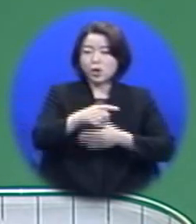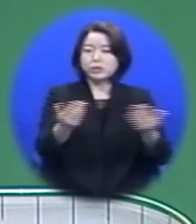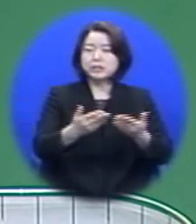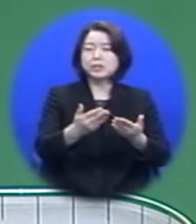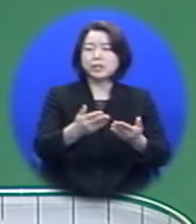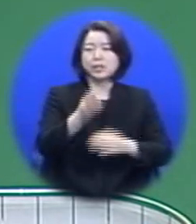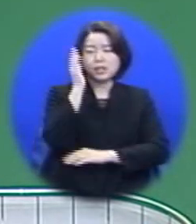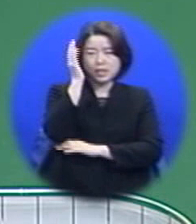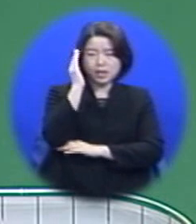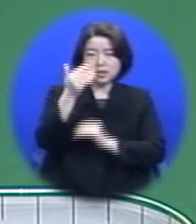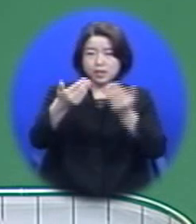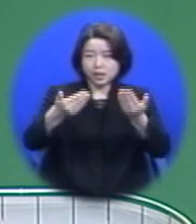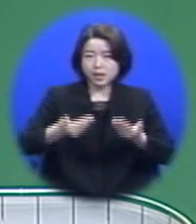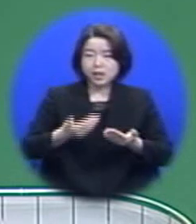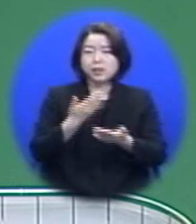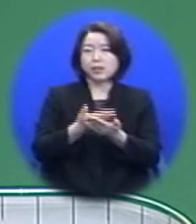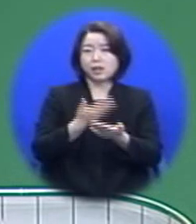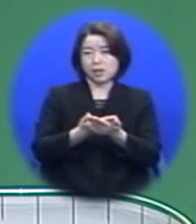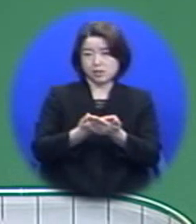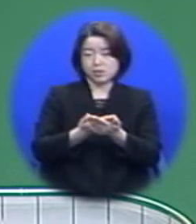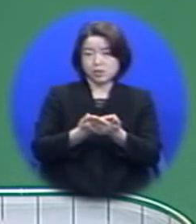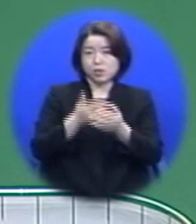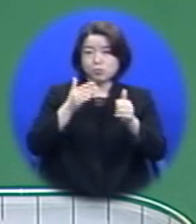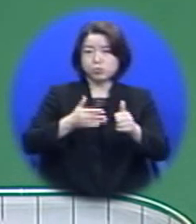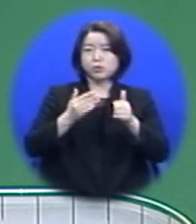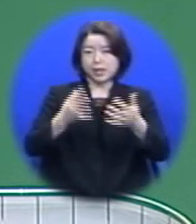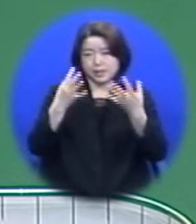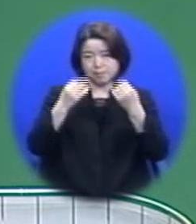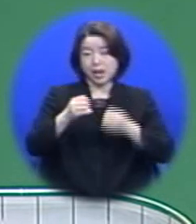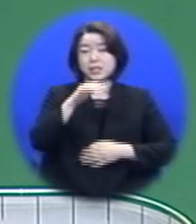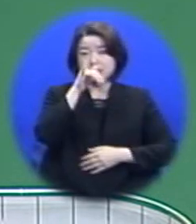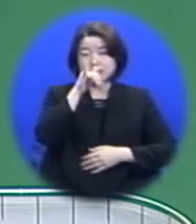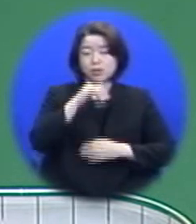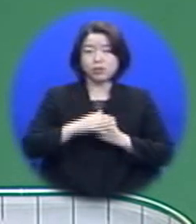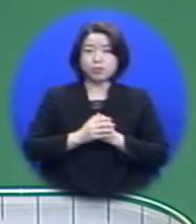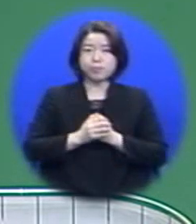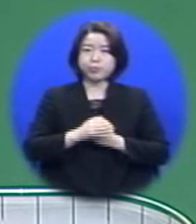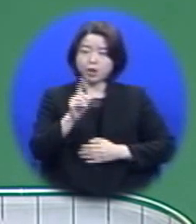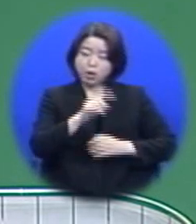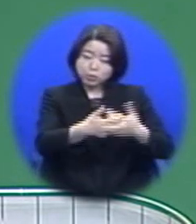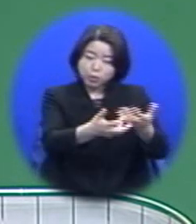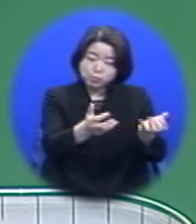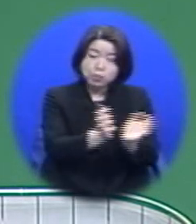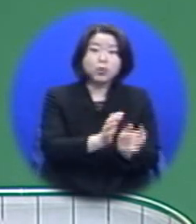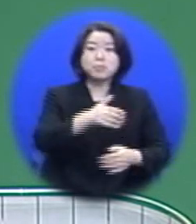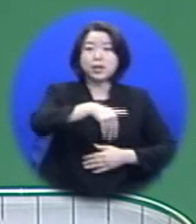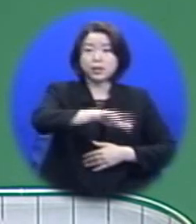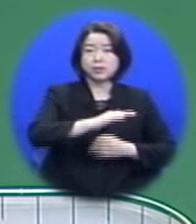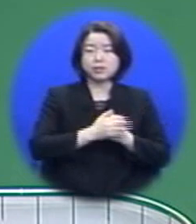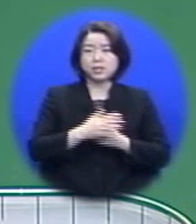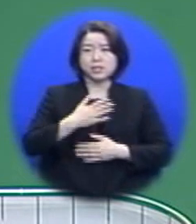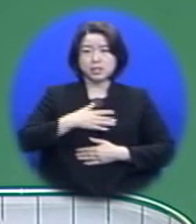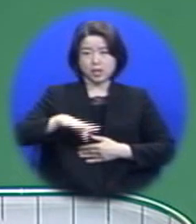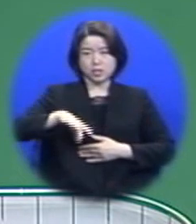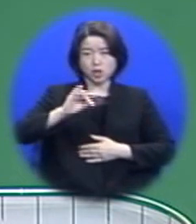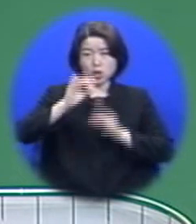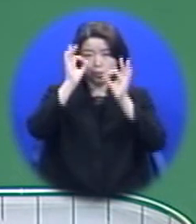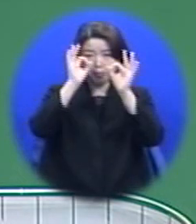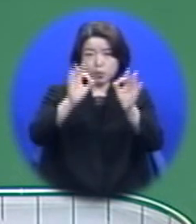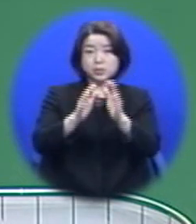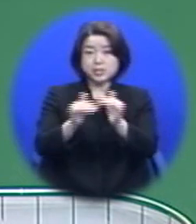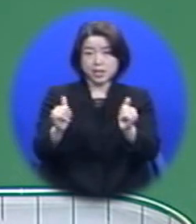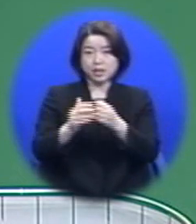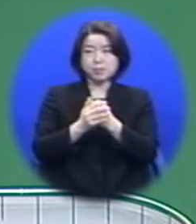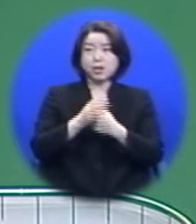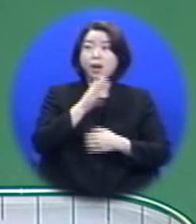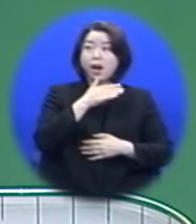달라고 말하는 요청이 많이 옵니다 어느 모임에 갔더니 저를 처음 뵙는 분이